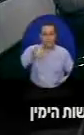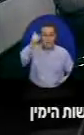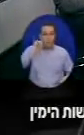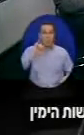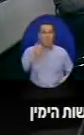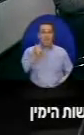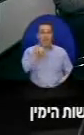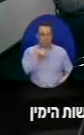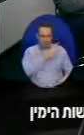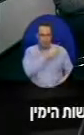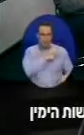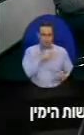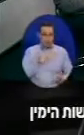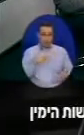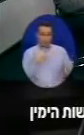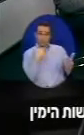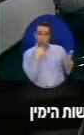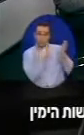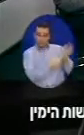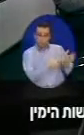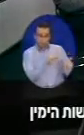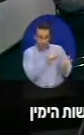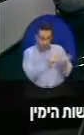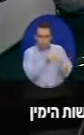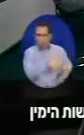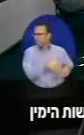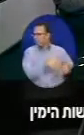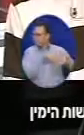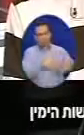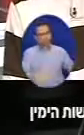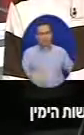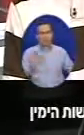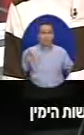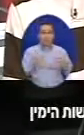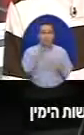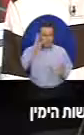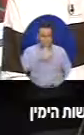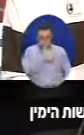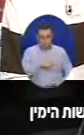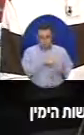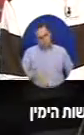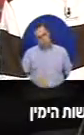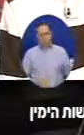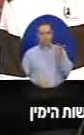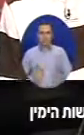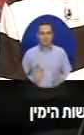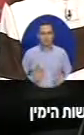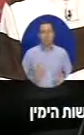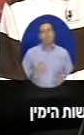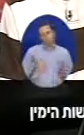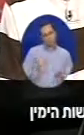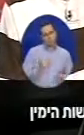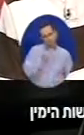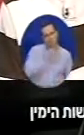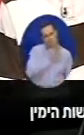הבהיר שהחוק הזה הוא קו אדום אמיתי של יש עתיד. ואם הוא רוצה לפרק, שיפרק. בגלל שאני בטוח שנתניהו לא רוצה